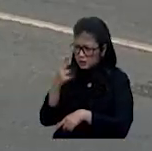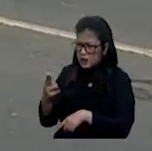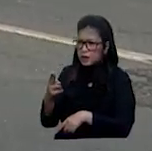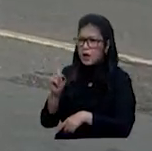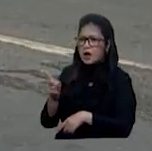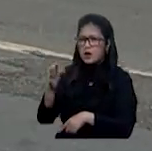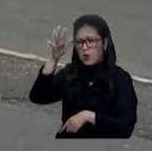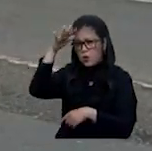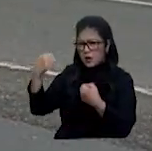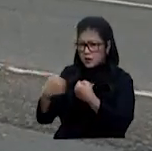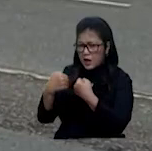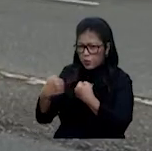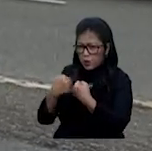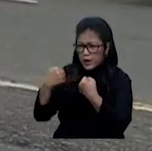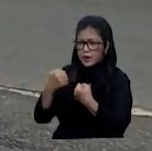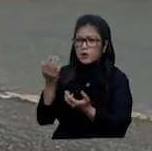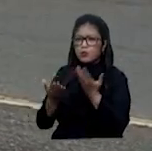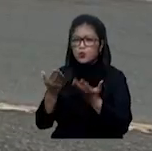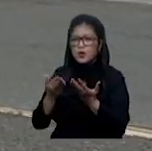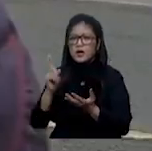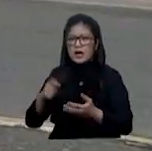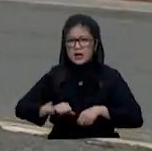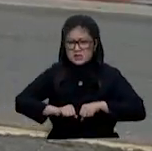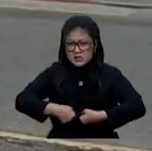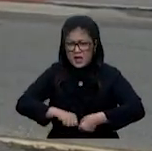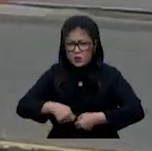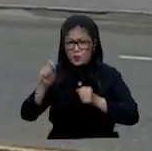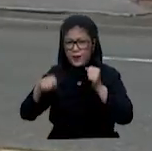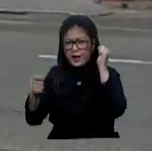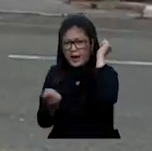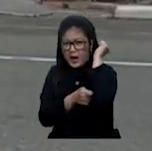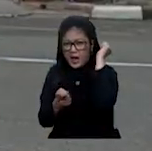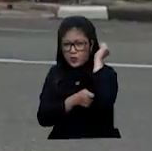Diduga sarung diisi kayu, mengenai mata korban hingga terluka parah.